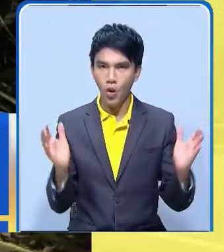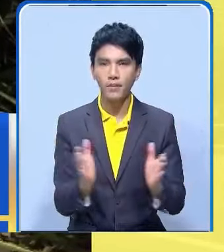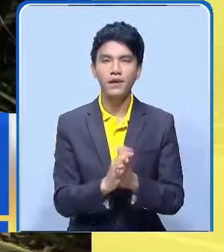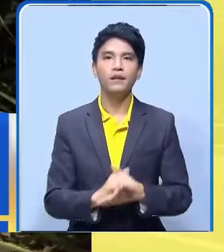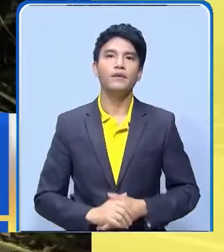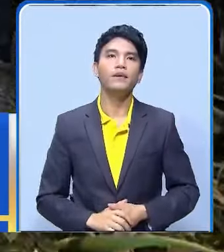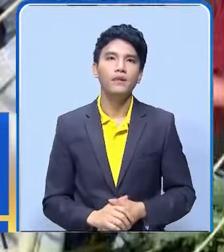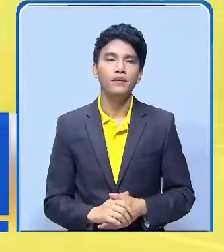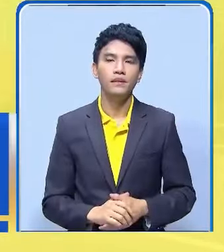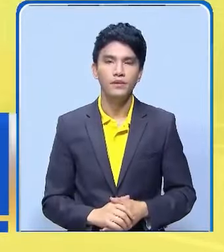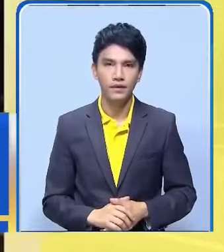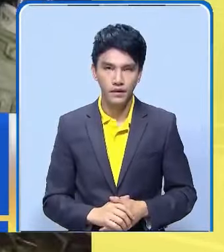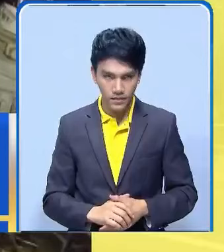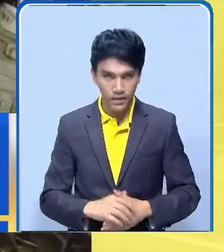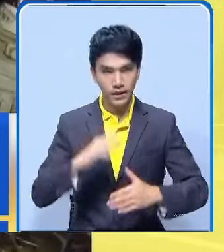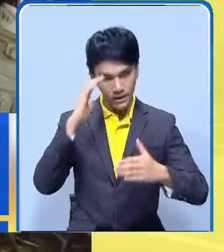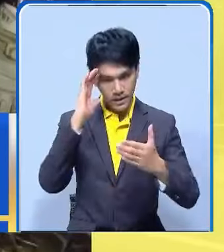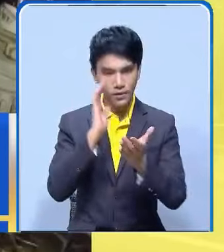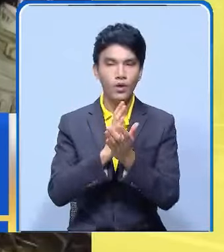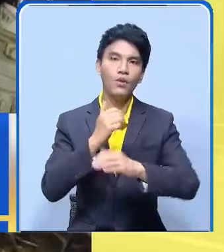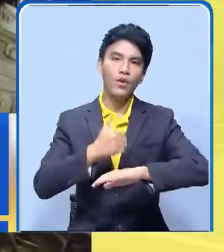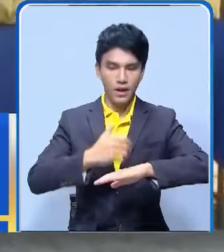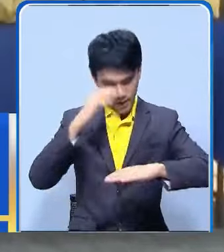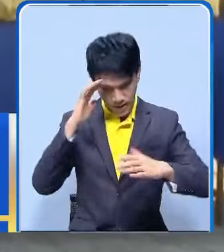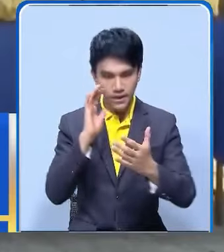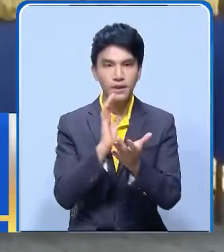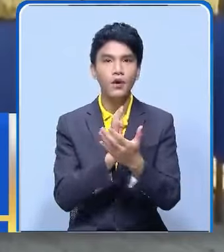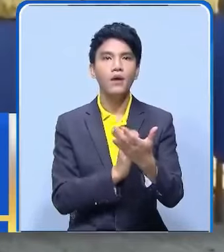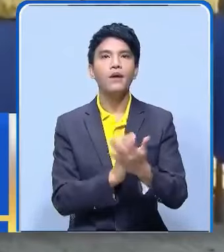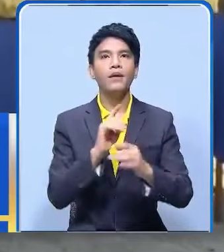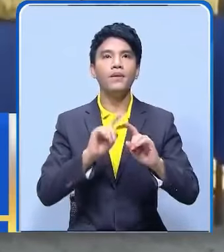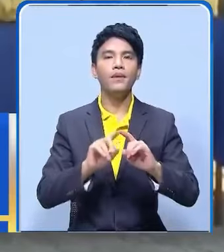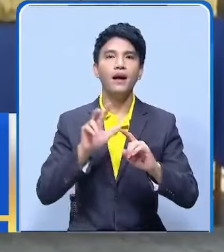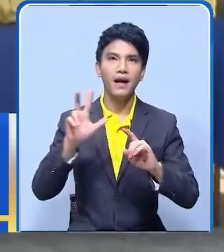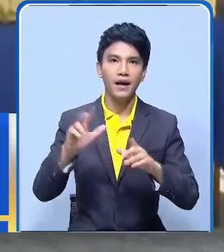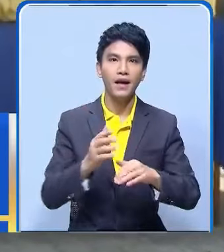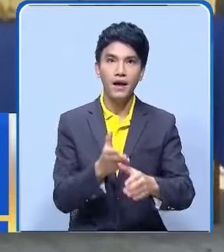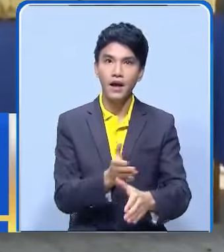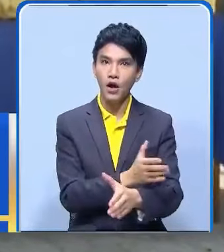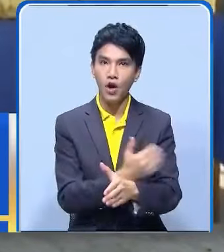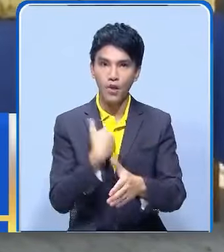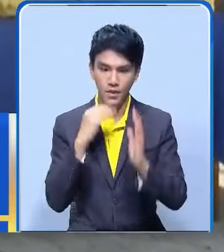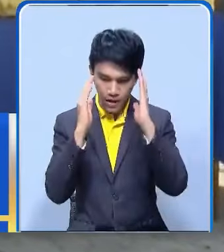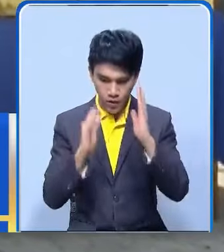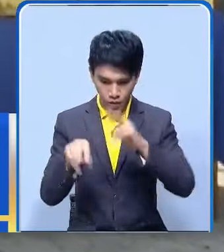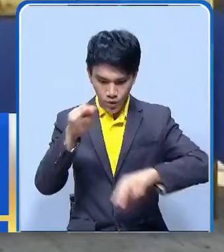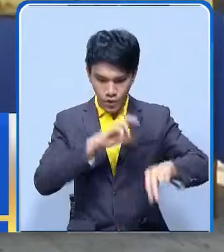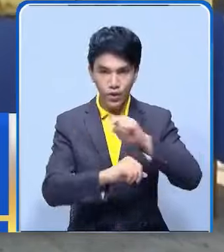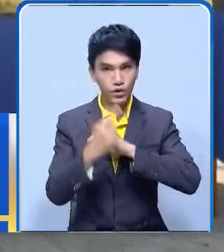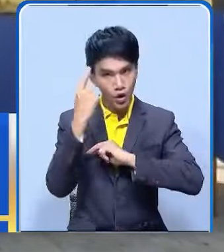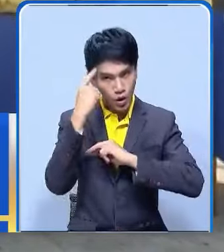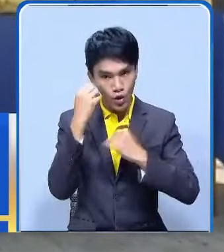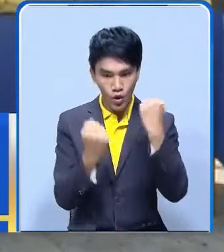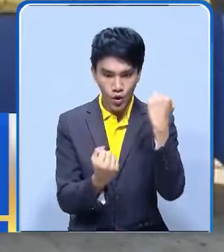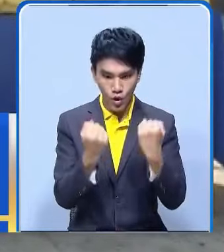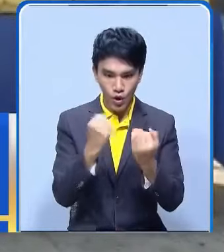ซึ่งพล.ตำรวจตรีวรพัฒบุญมาผู้บังคับการตำรวจตระเวนชายแดนภาค 3บุว่าก่อนหน้านี้เจ้าหน้าที่สืบทราบค่ะว่าจะมีการใช้รถยนต์